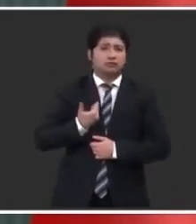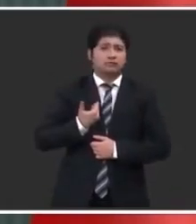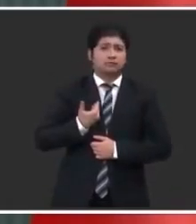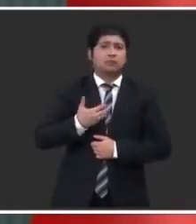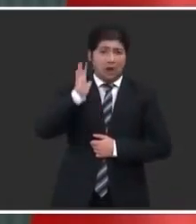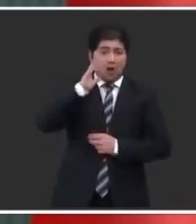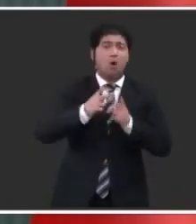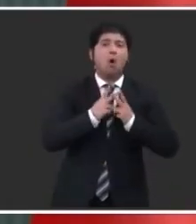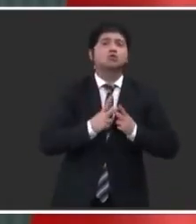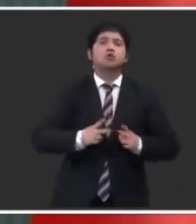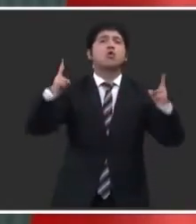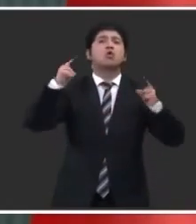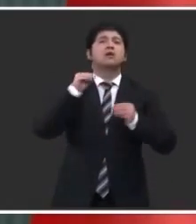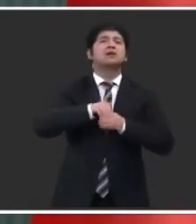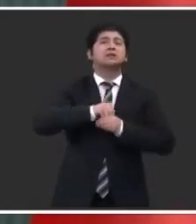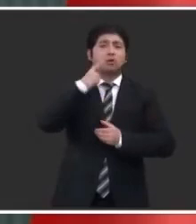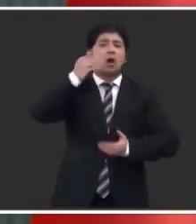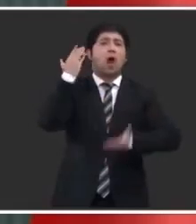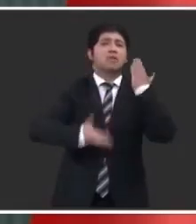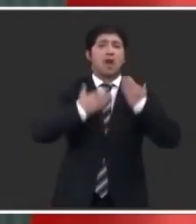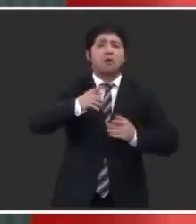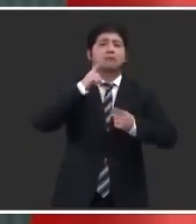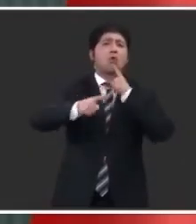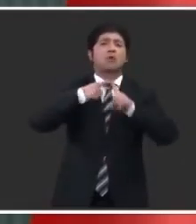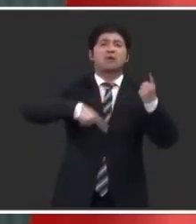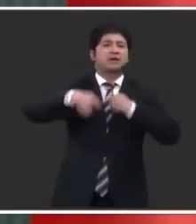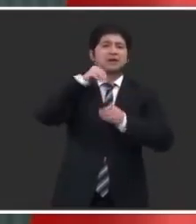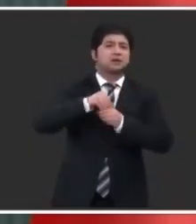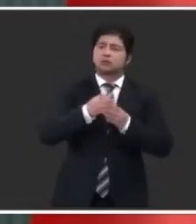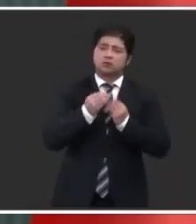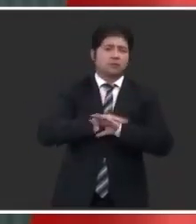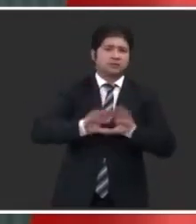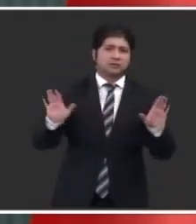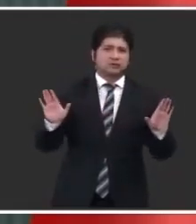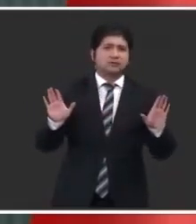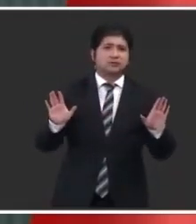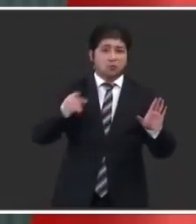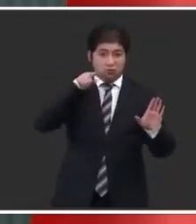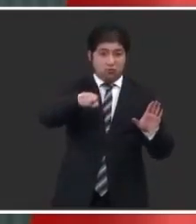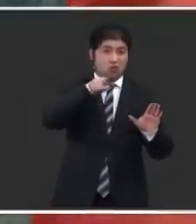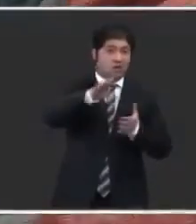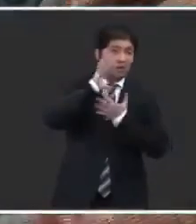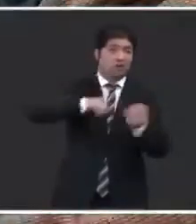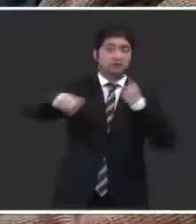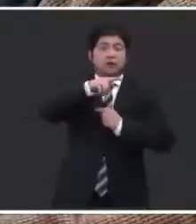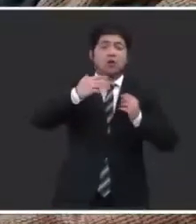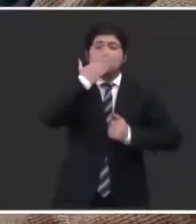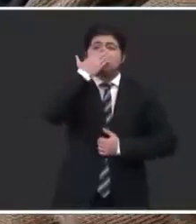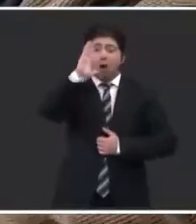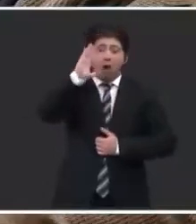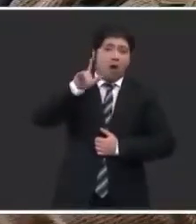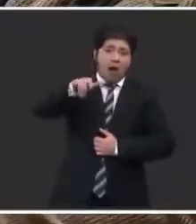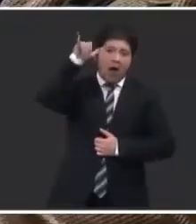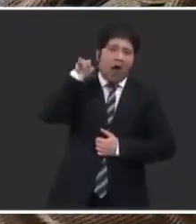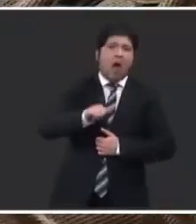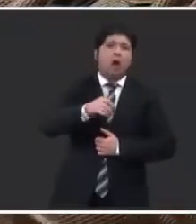Halbuki özgürlüğünde adaletinle siyaseti olmaz Bunlar insanları en tabi ve